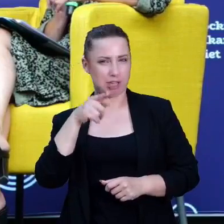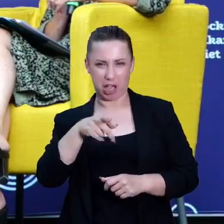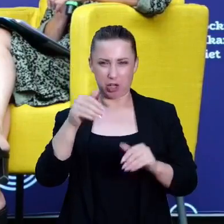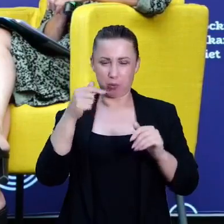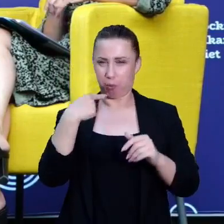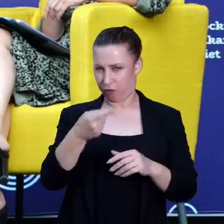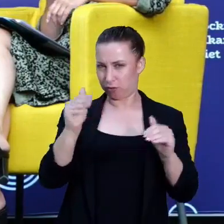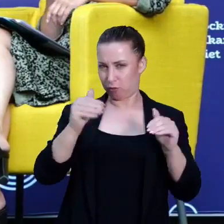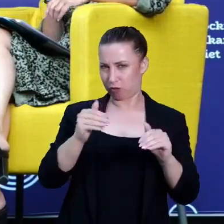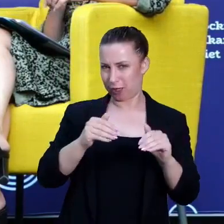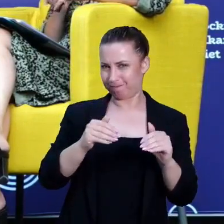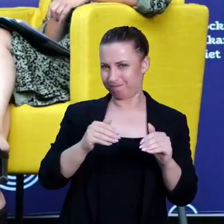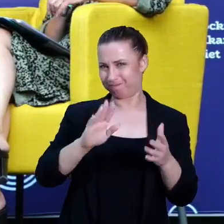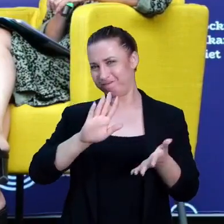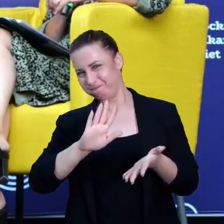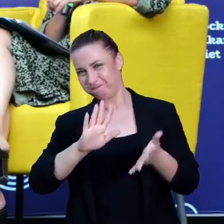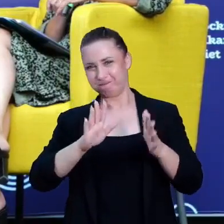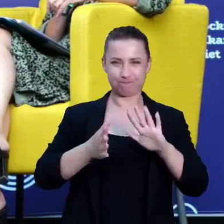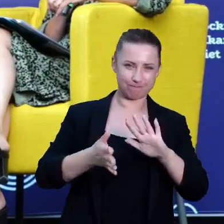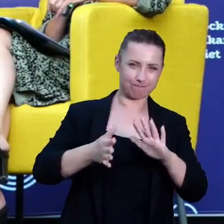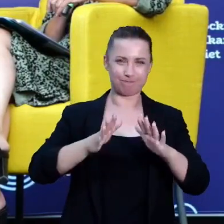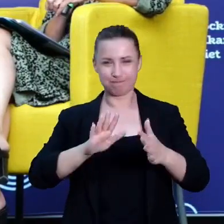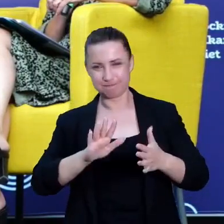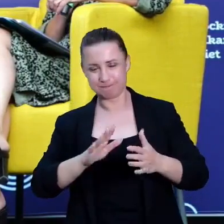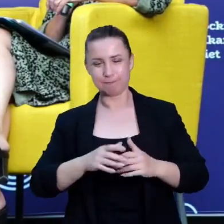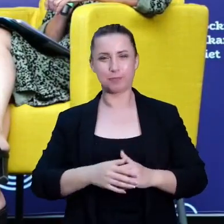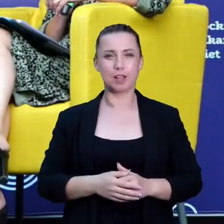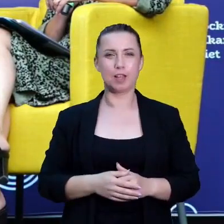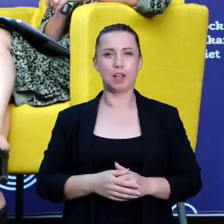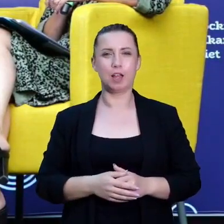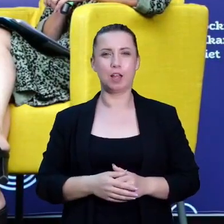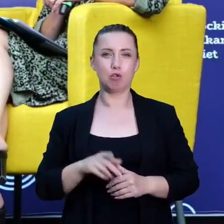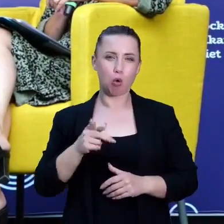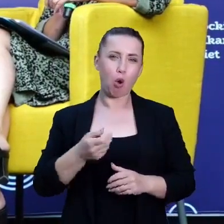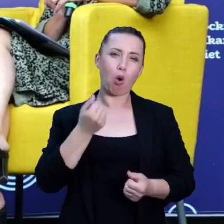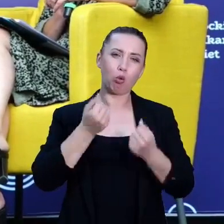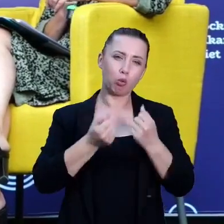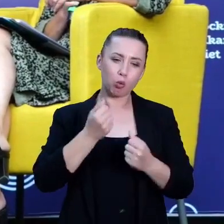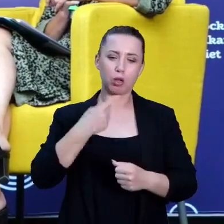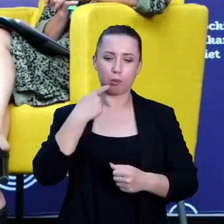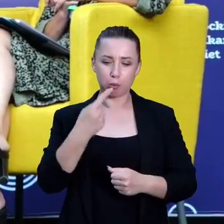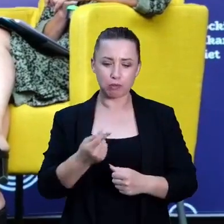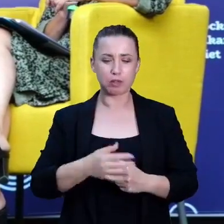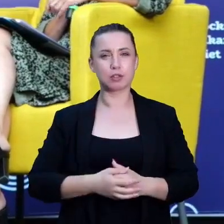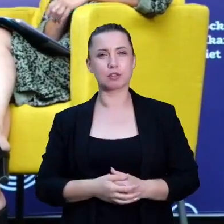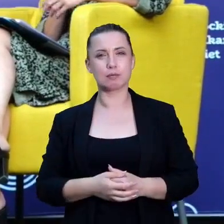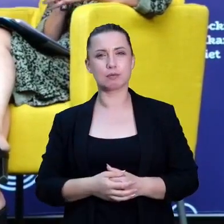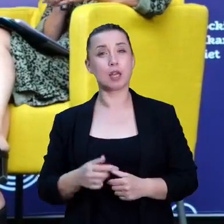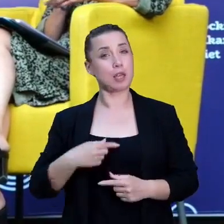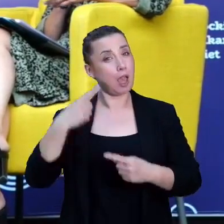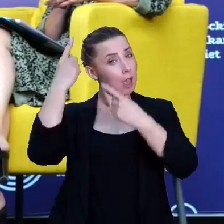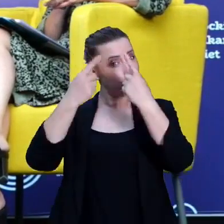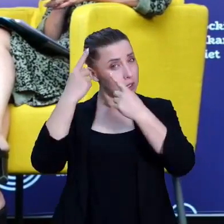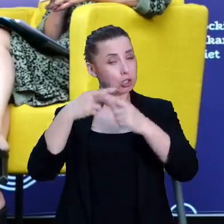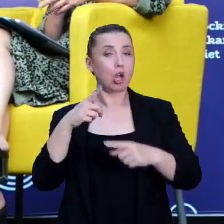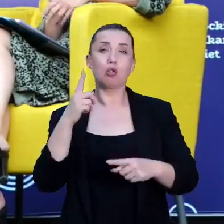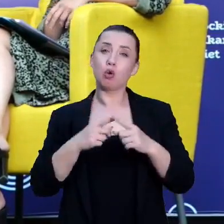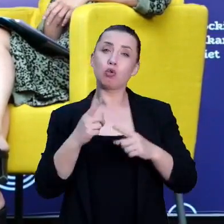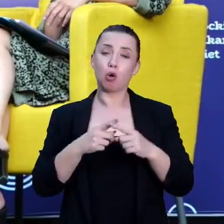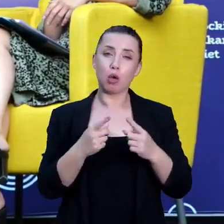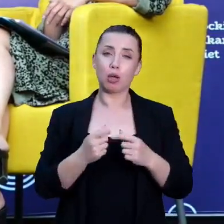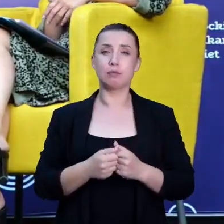specjalnie nie ma i nie słychać i jest to pewnie trudniej. I myślę, że to jest też trochę,